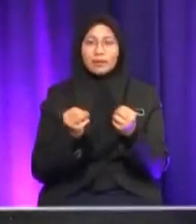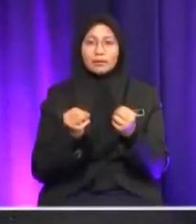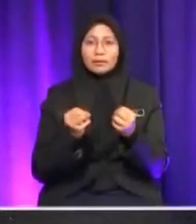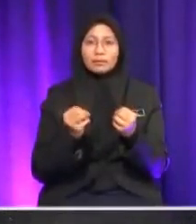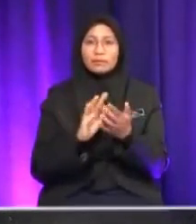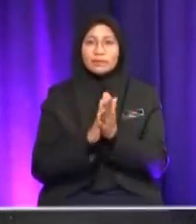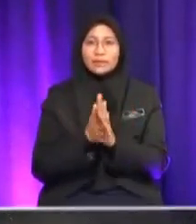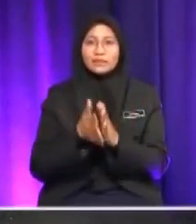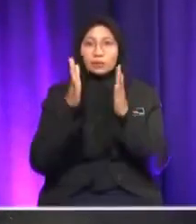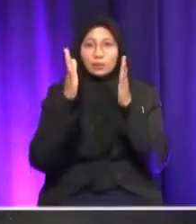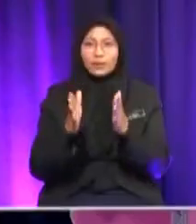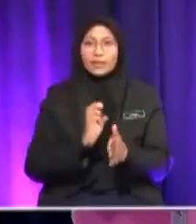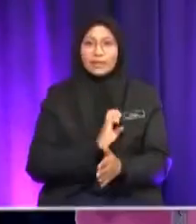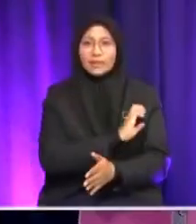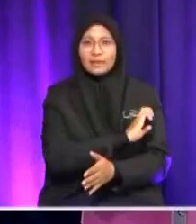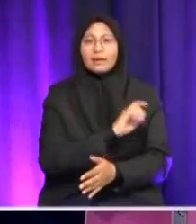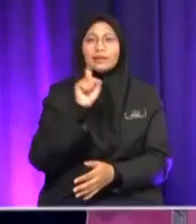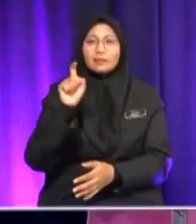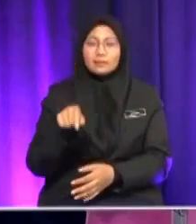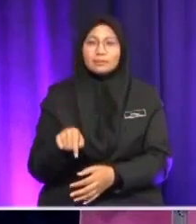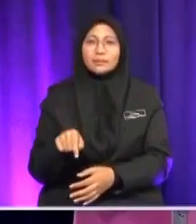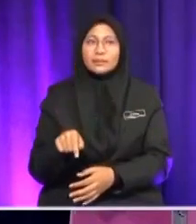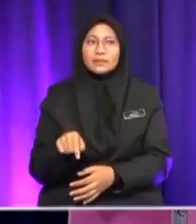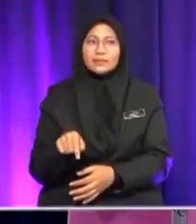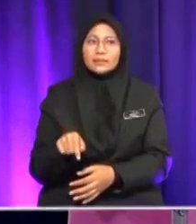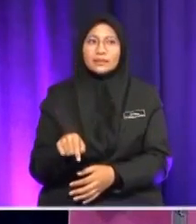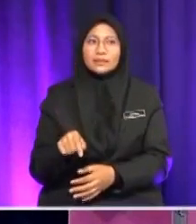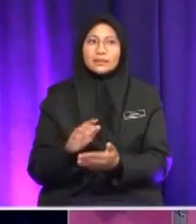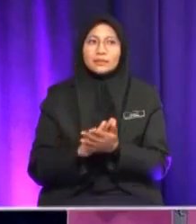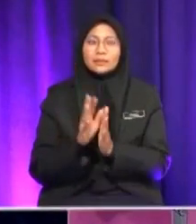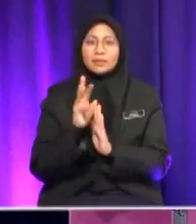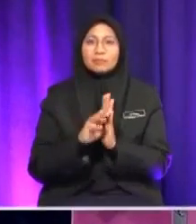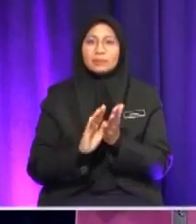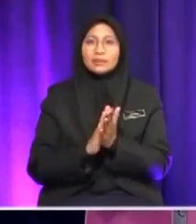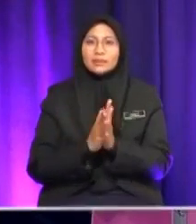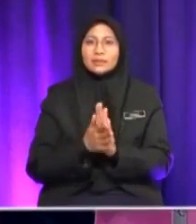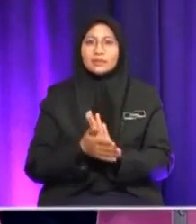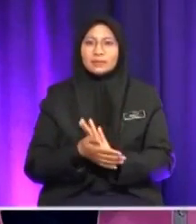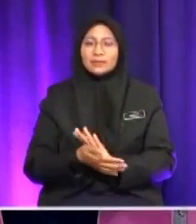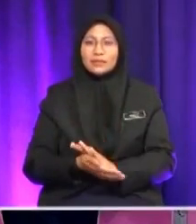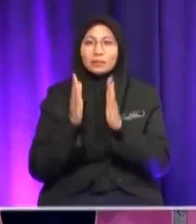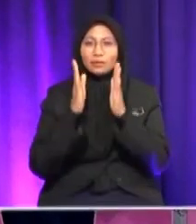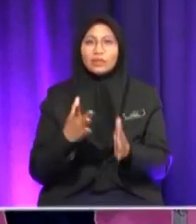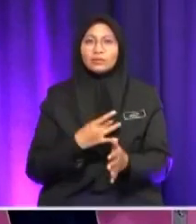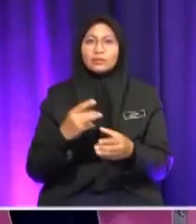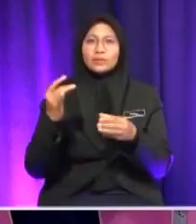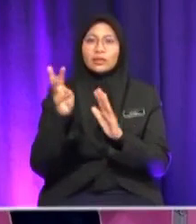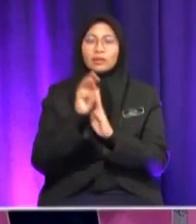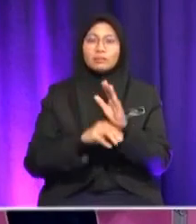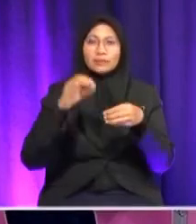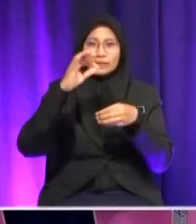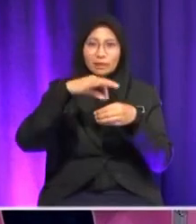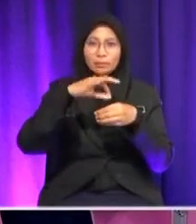pengurusan, kita kena mulakan amalan menabung. Setuju. Dari tabung ke akaun bank. Setuju. Mulakan dari